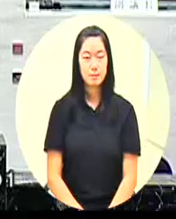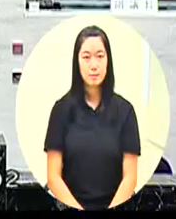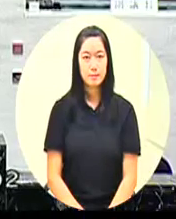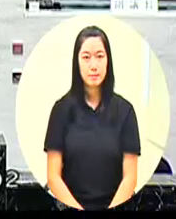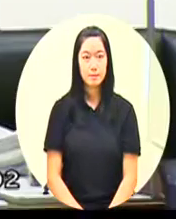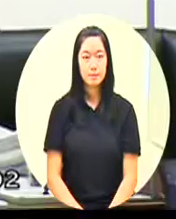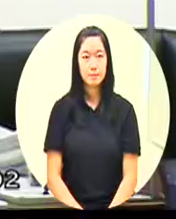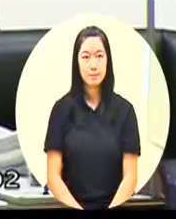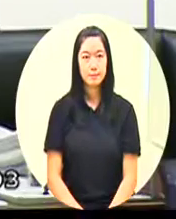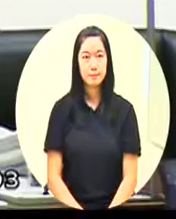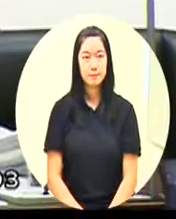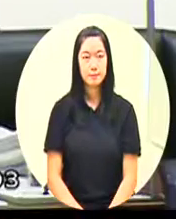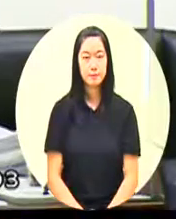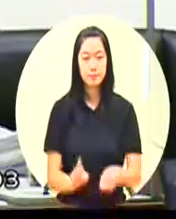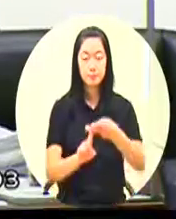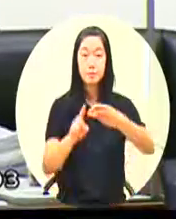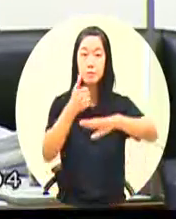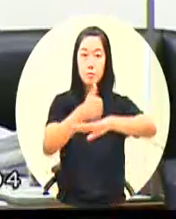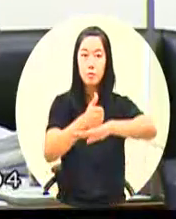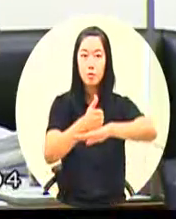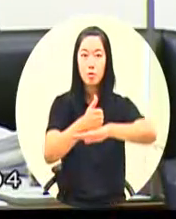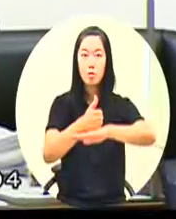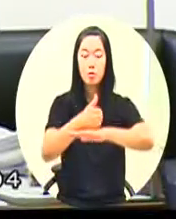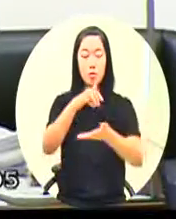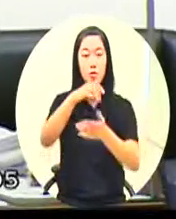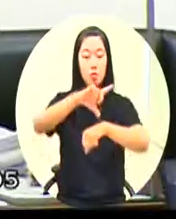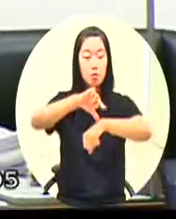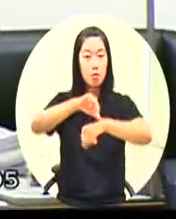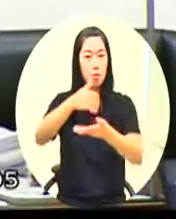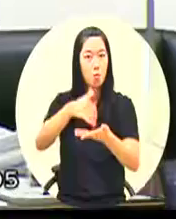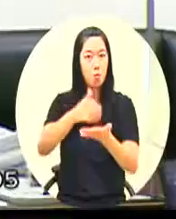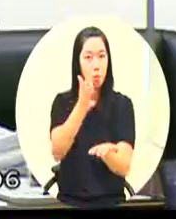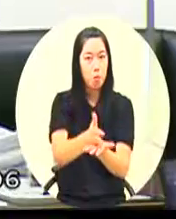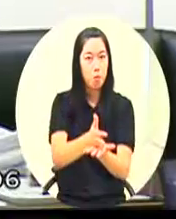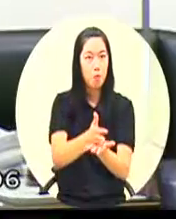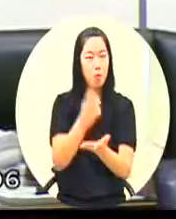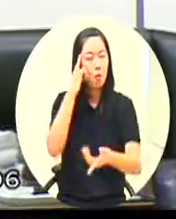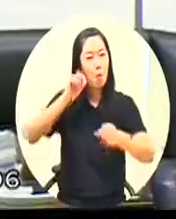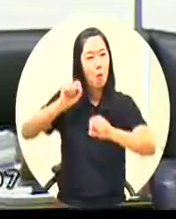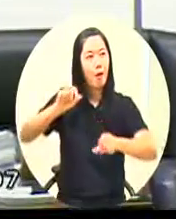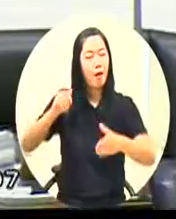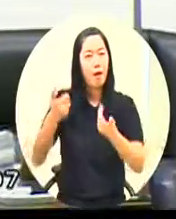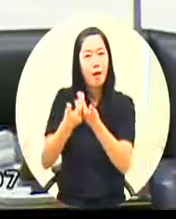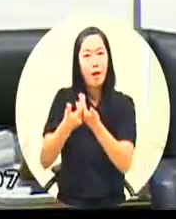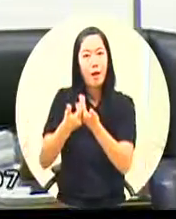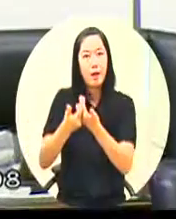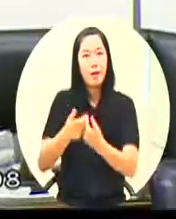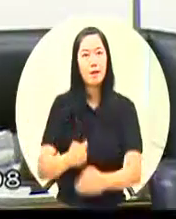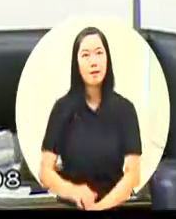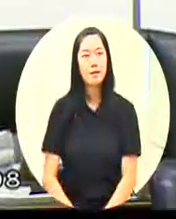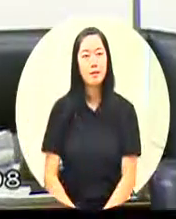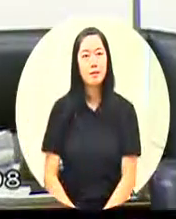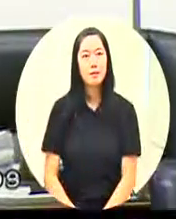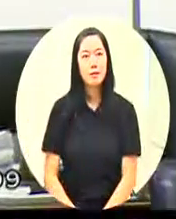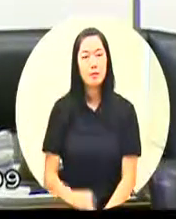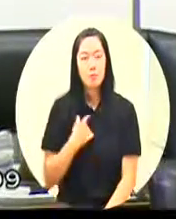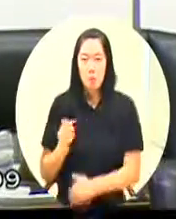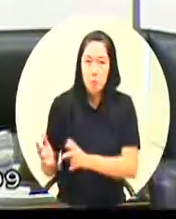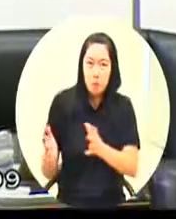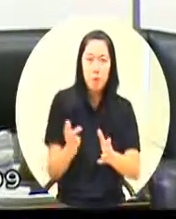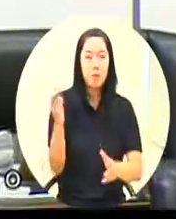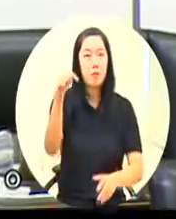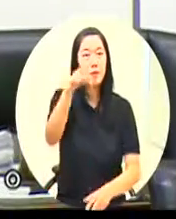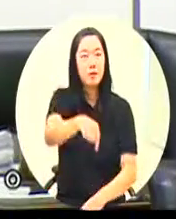主席，这时间先不要计算了哦，这个计划赶不上变化。我的兵队本来要到阿和城